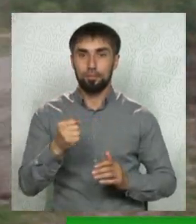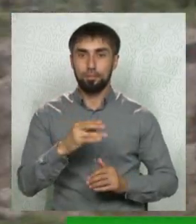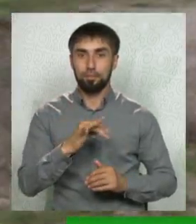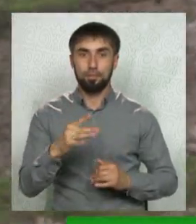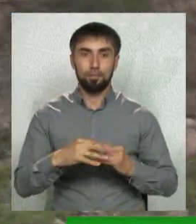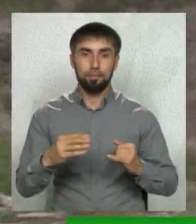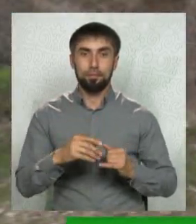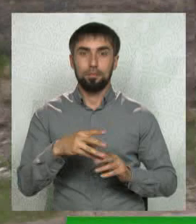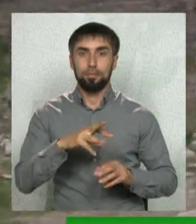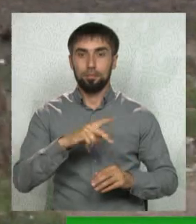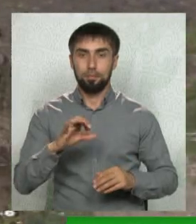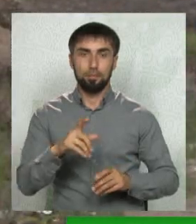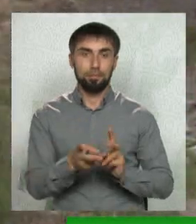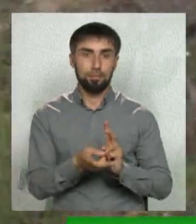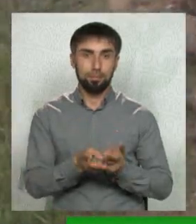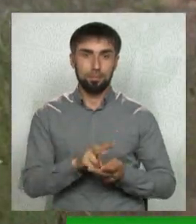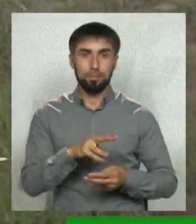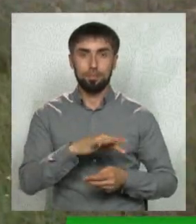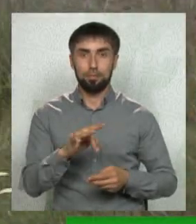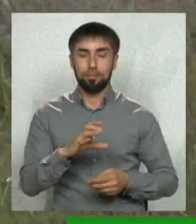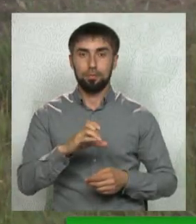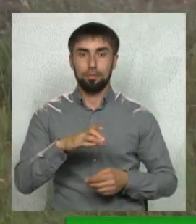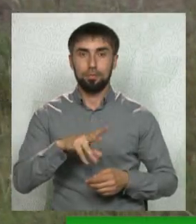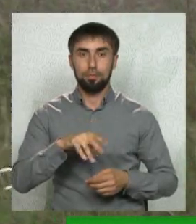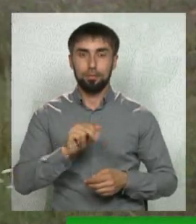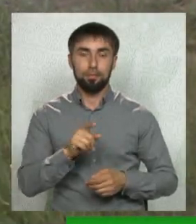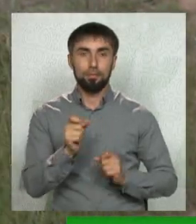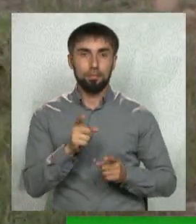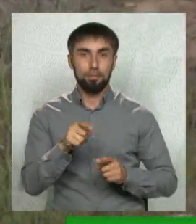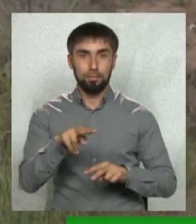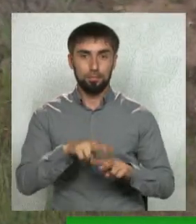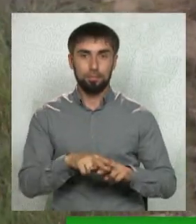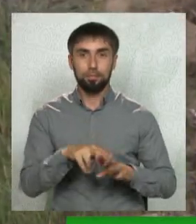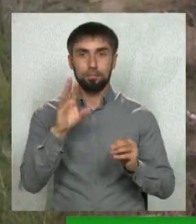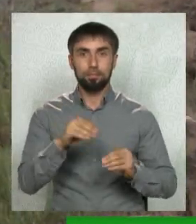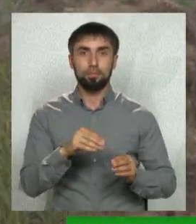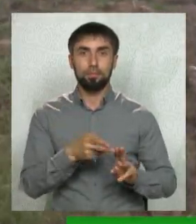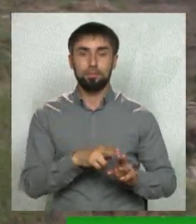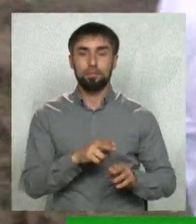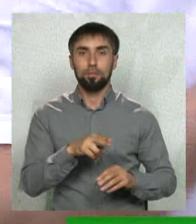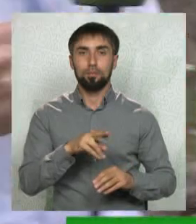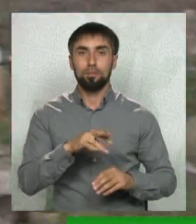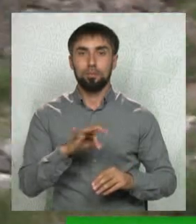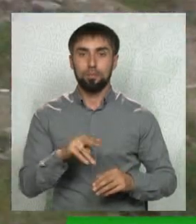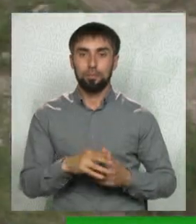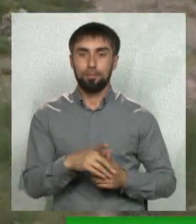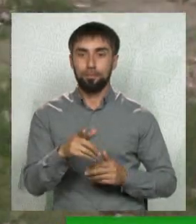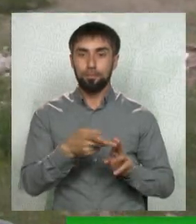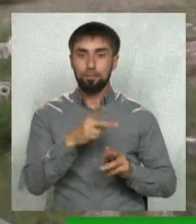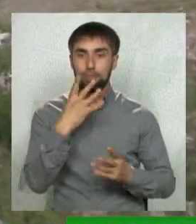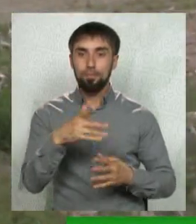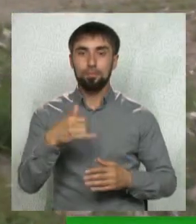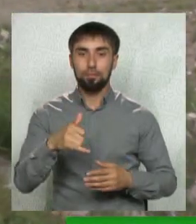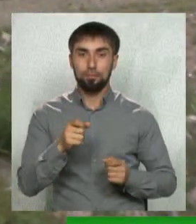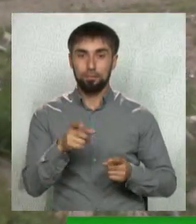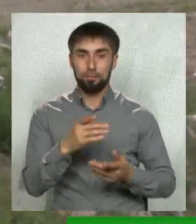карьерной земли столицы понемногу превращается в мусорную свалку. Сбрасывают сюда все подряд. Буквально в 10 метрах от нас видны